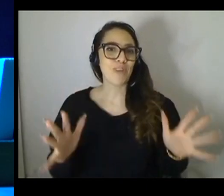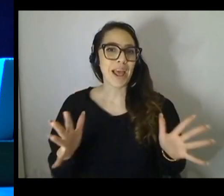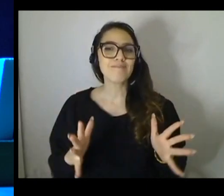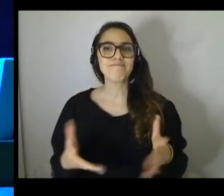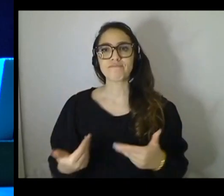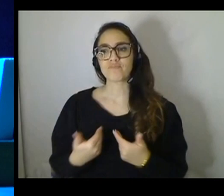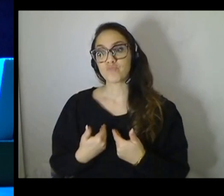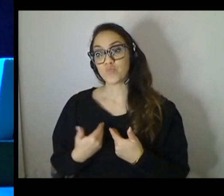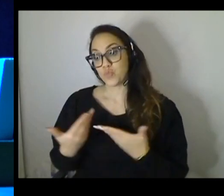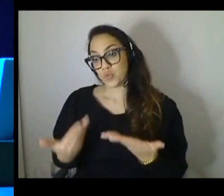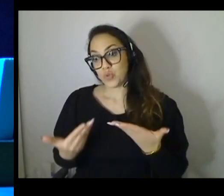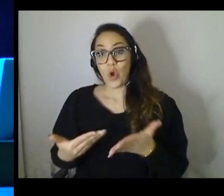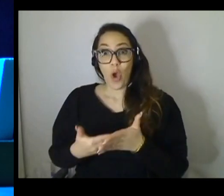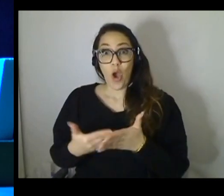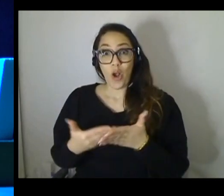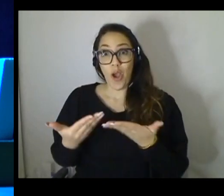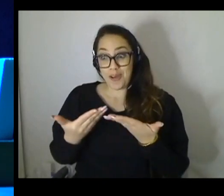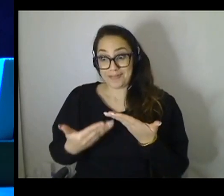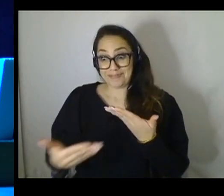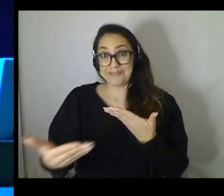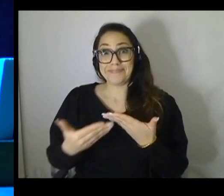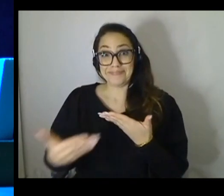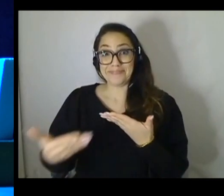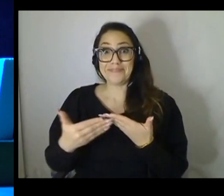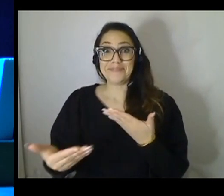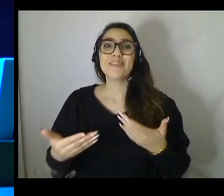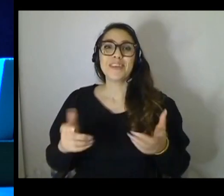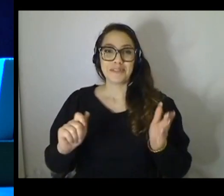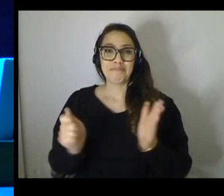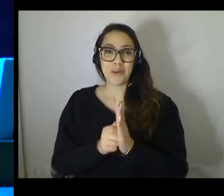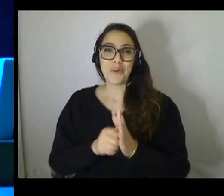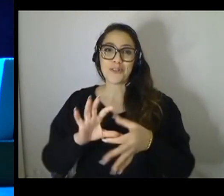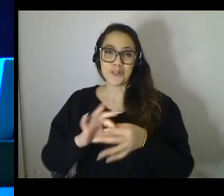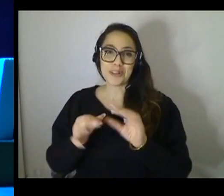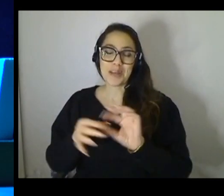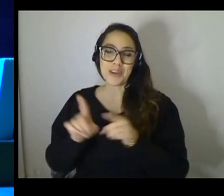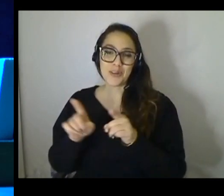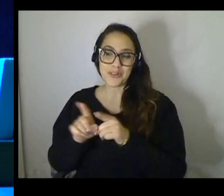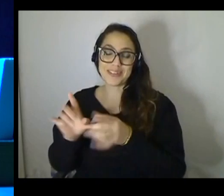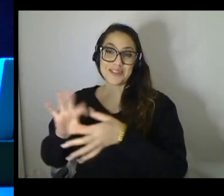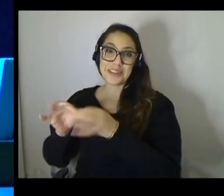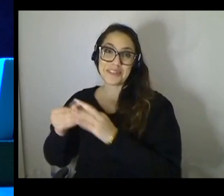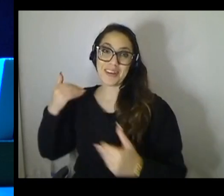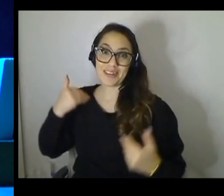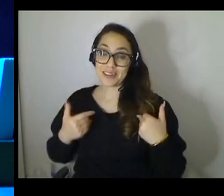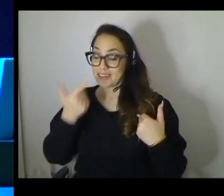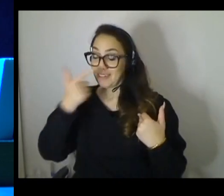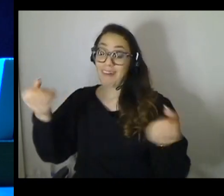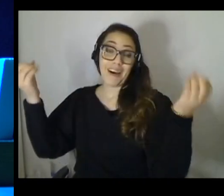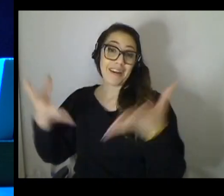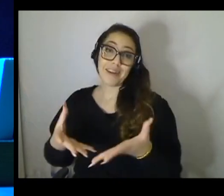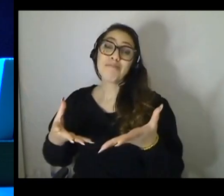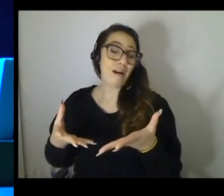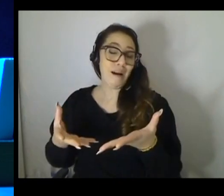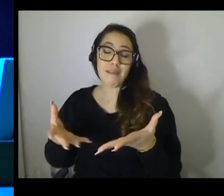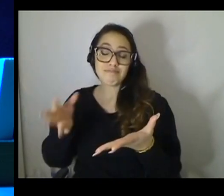avons encore l'échéance des Jeux olympiques et paralympiques. Je le disais, ça va être un très très bel événement international, puisque